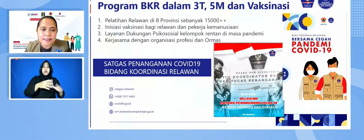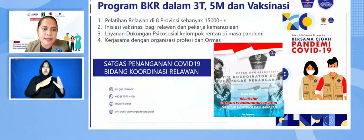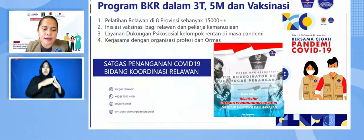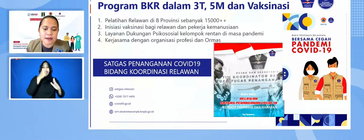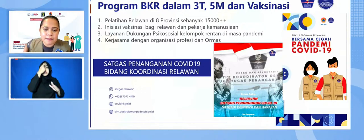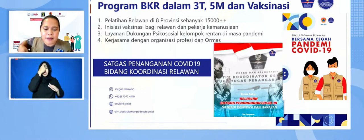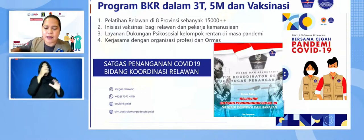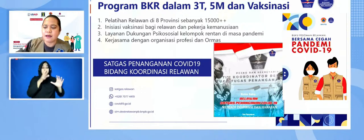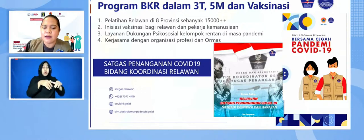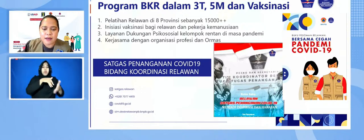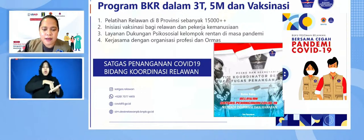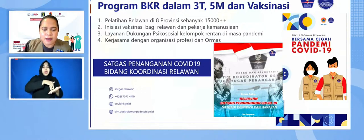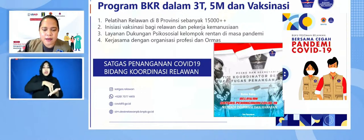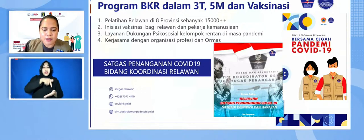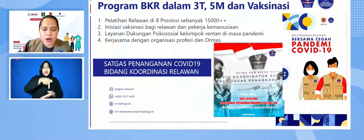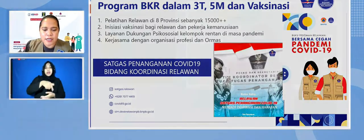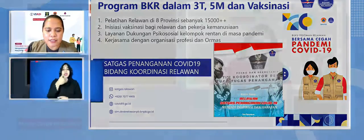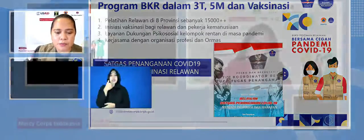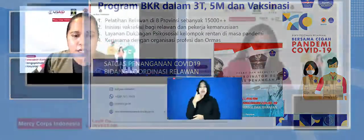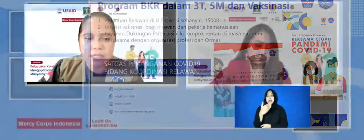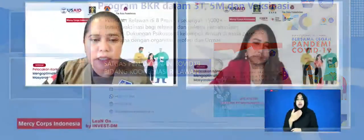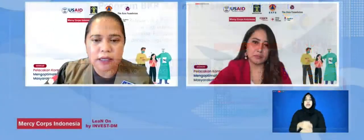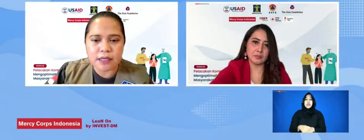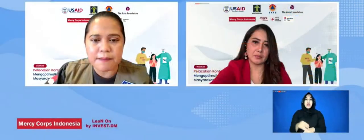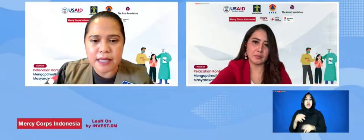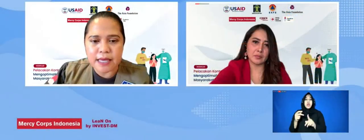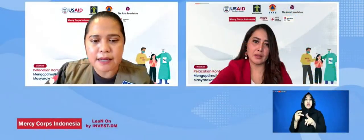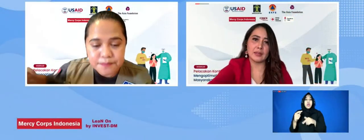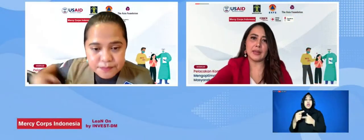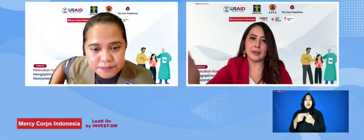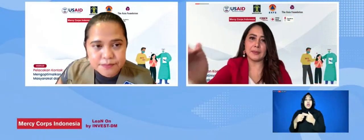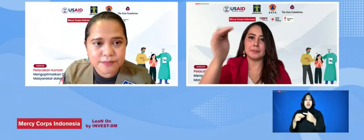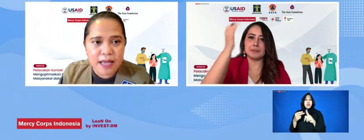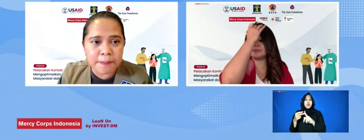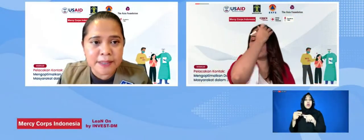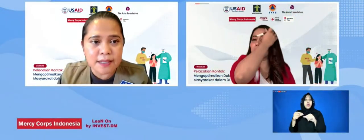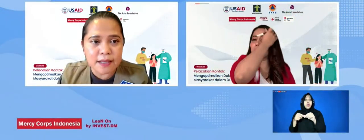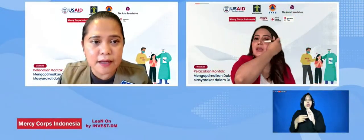Terima kasih Mbak Yohanes, mungkin demikian